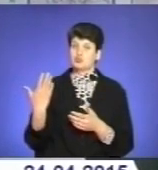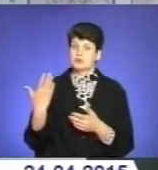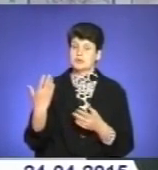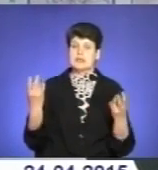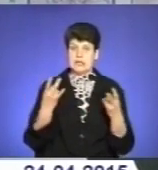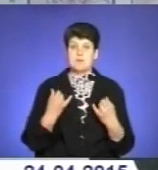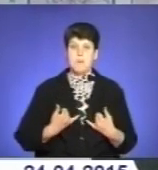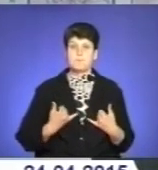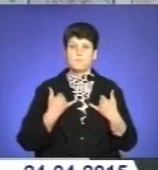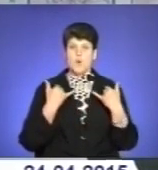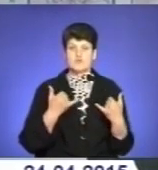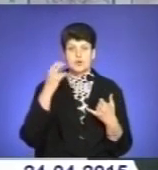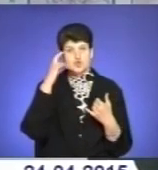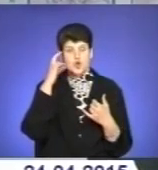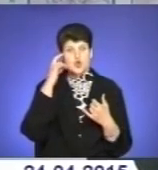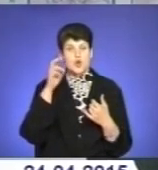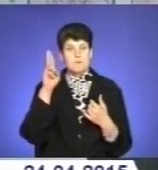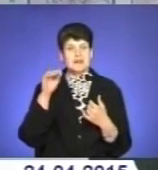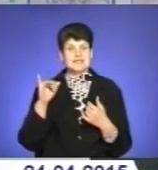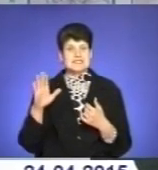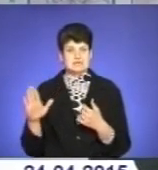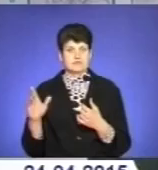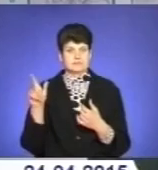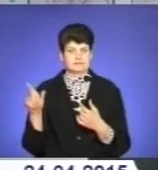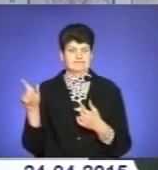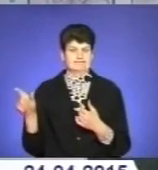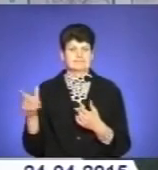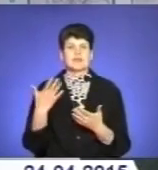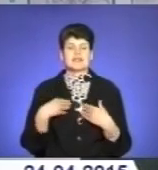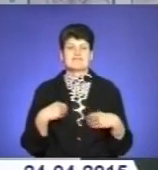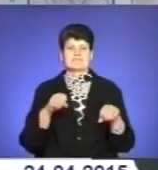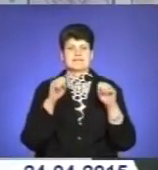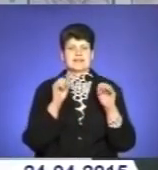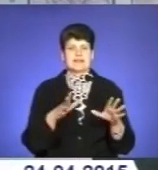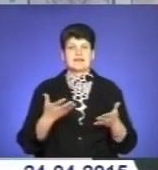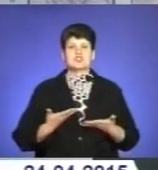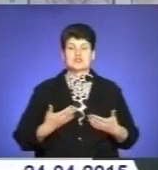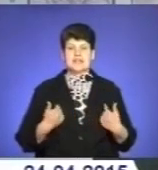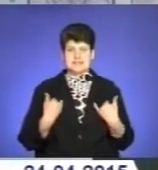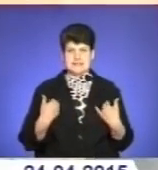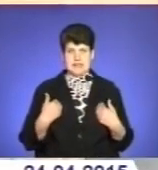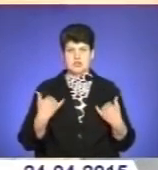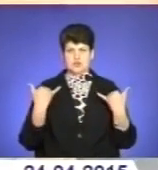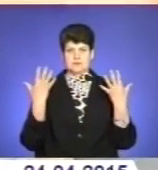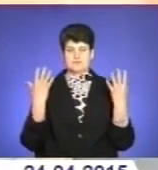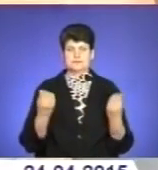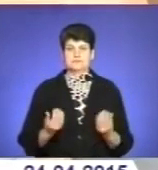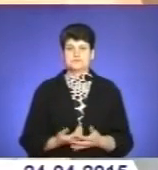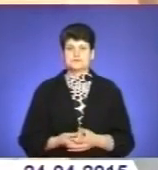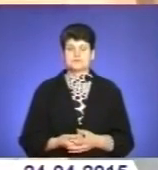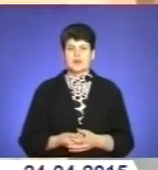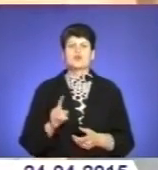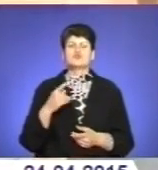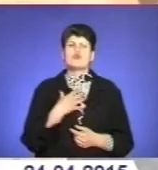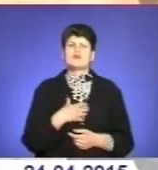треба поважати чорнобильців, які віддавали життя за наше сьогодення. Чому важливо знати і пам'ятати